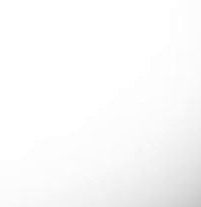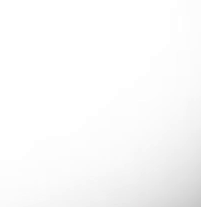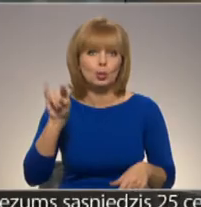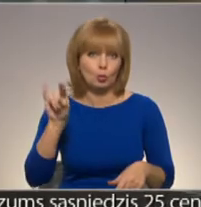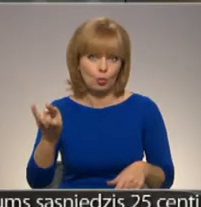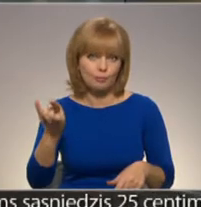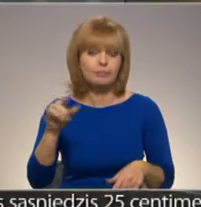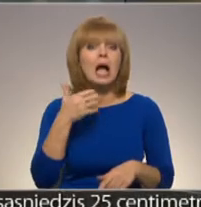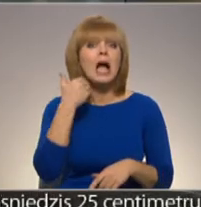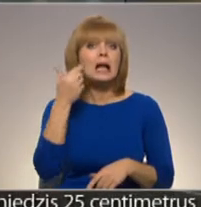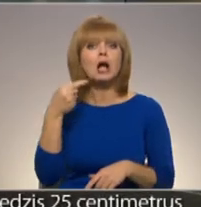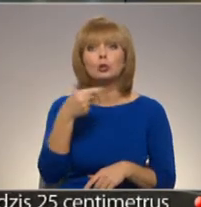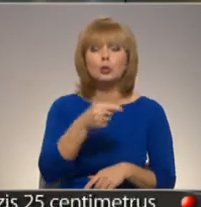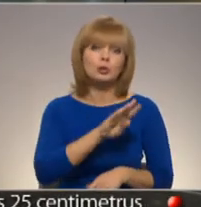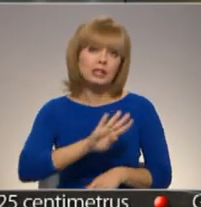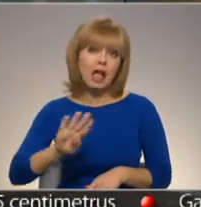Kad